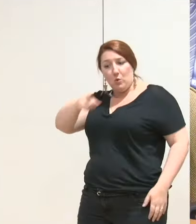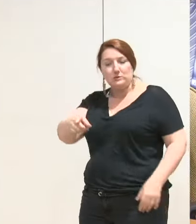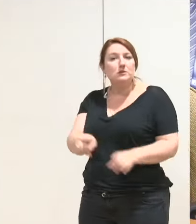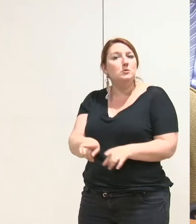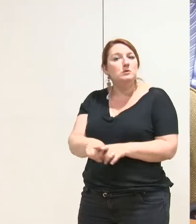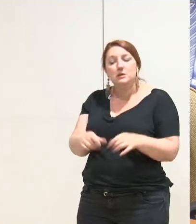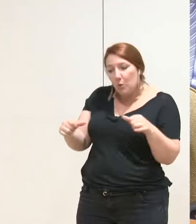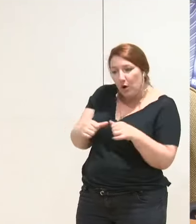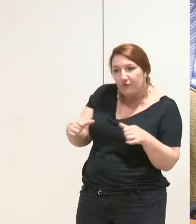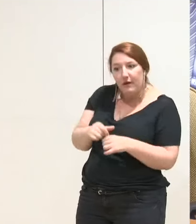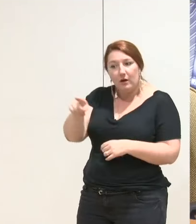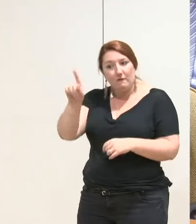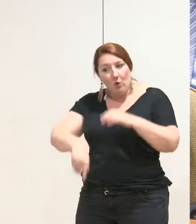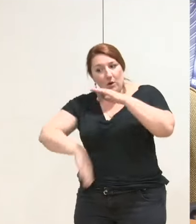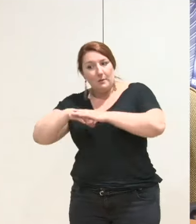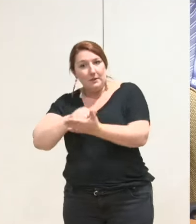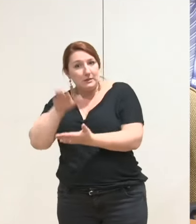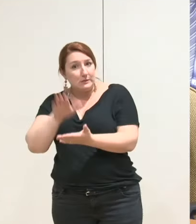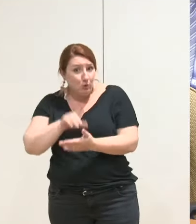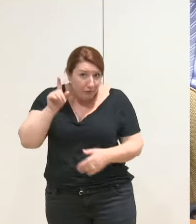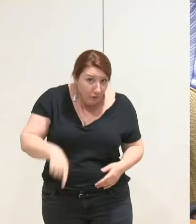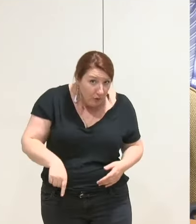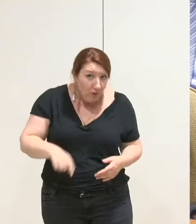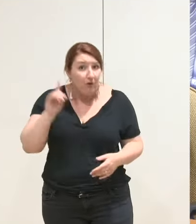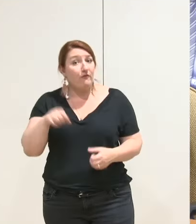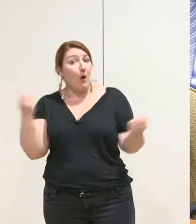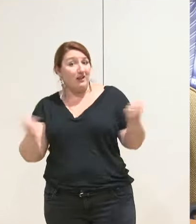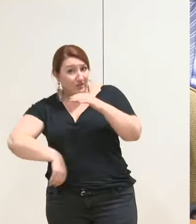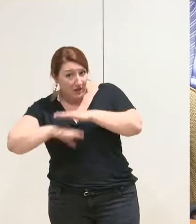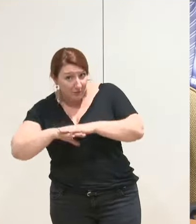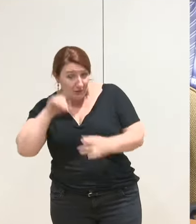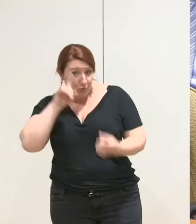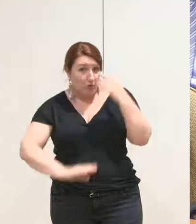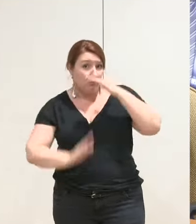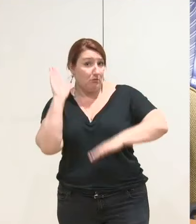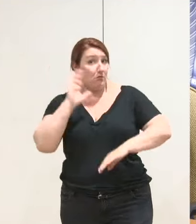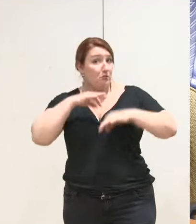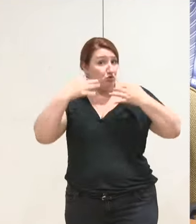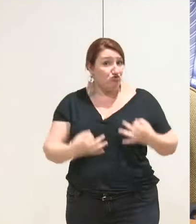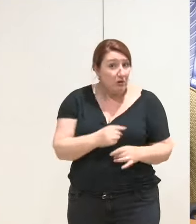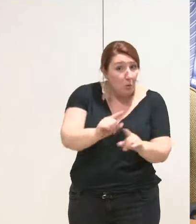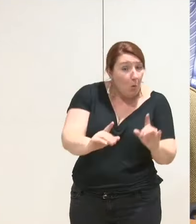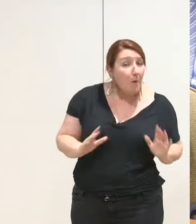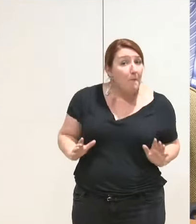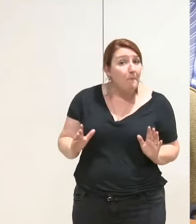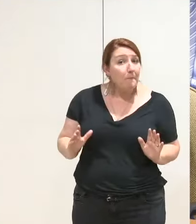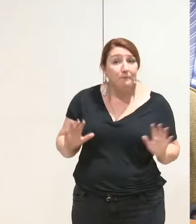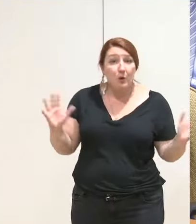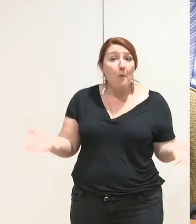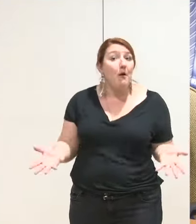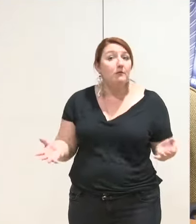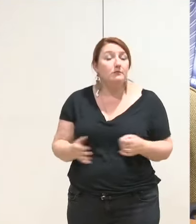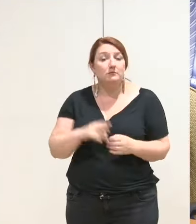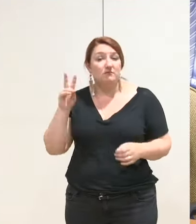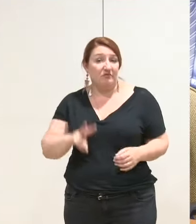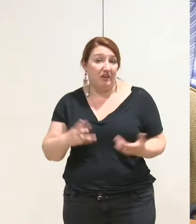avec doivent-ils limiter les inscriptions doivent-ils limiter les activités pour ne pas dépasser l'enveloppe qui a été réduite la